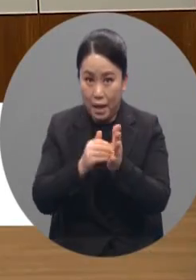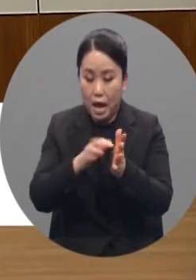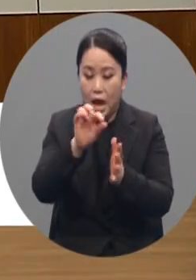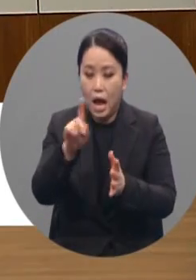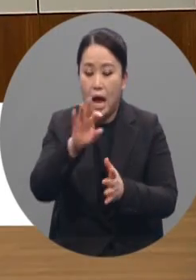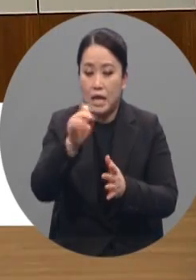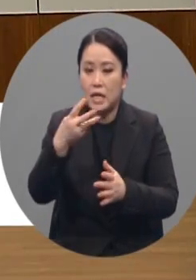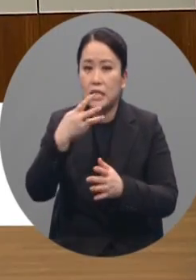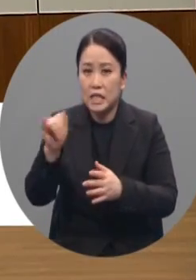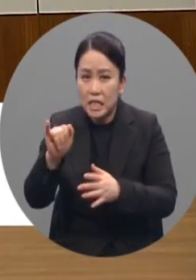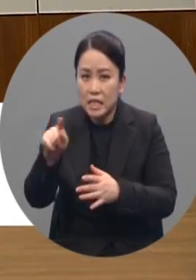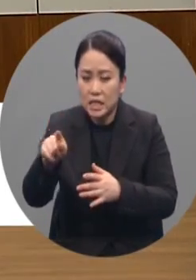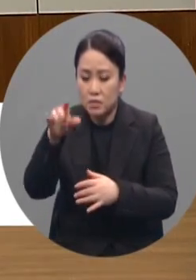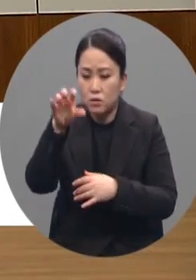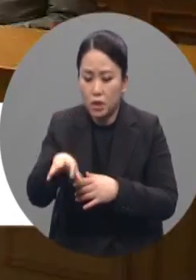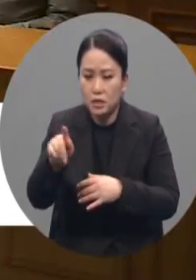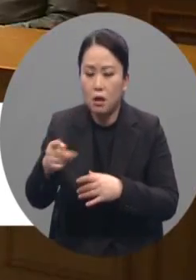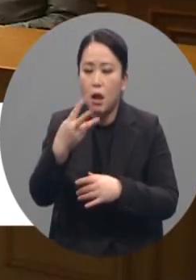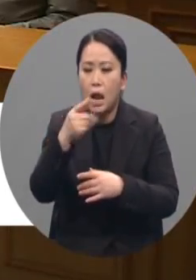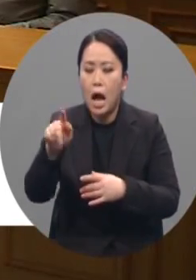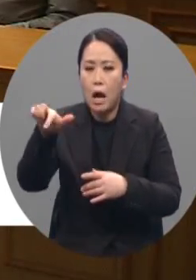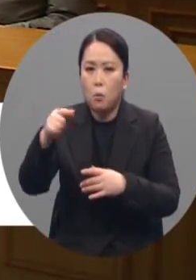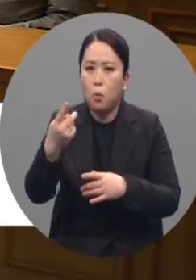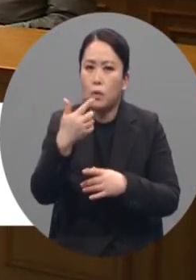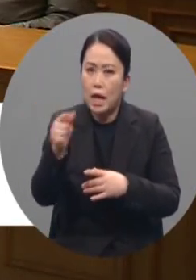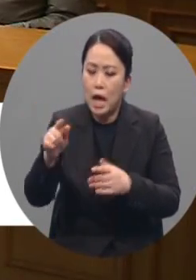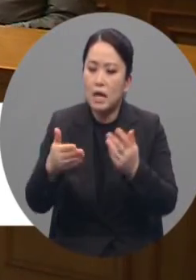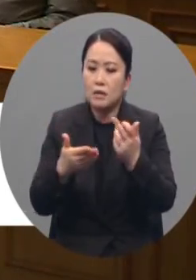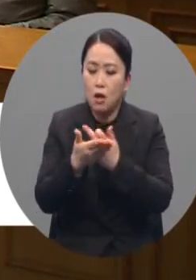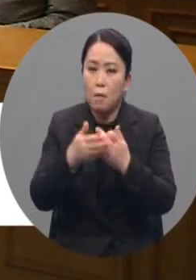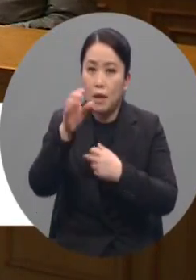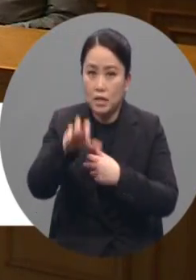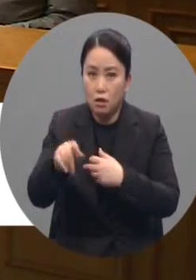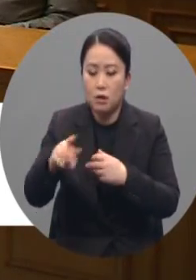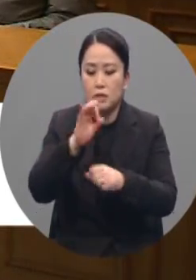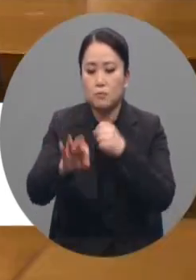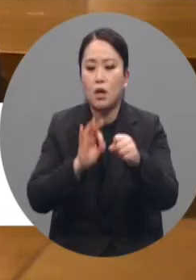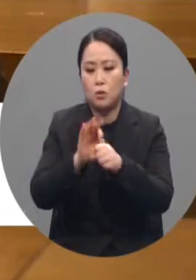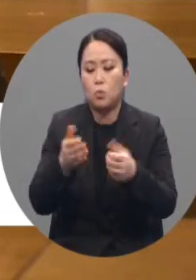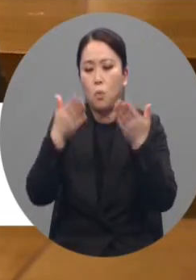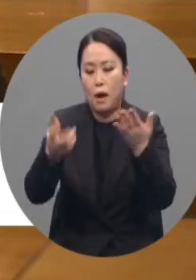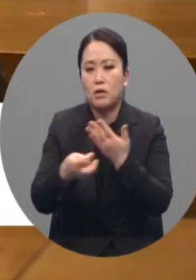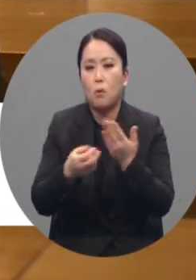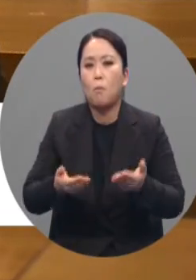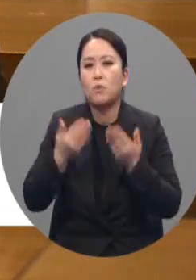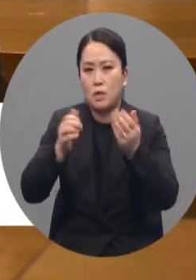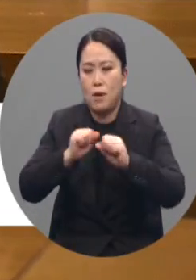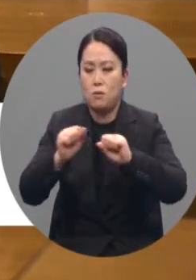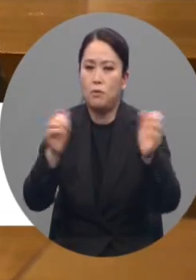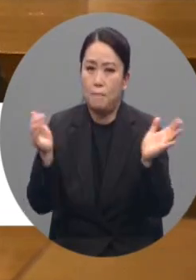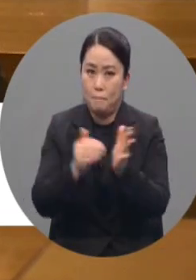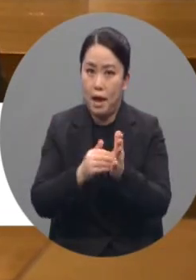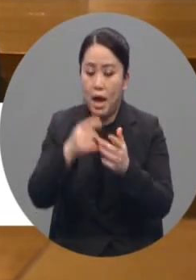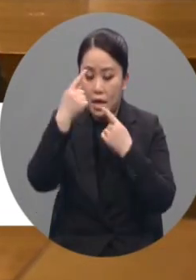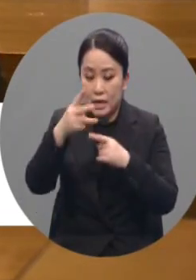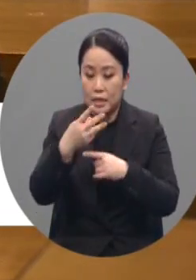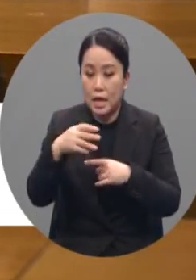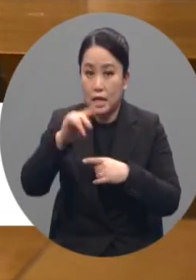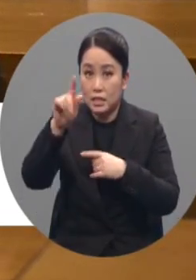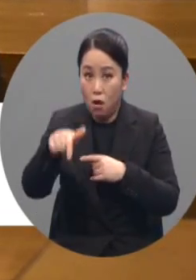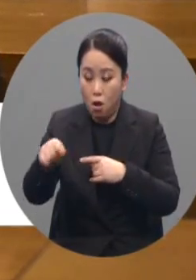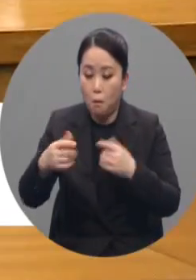IT 최빈 지역의 라고나브 섬에서 10년 동안 의료 봉사 활동을 펼쳤습니다. 이태석 봉사상은